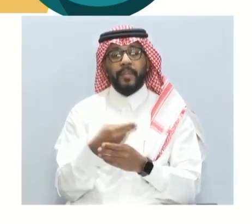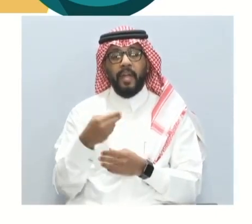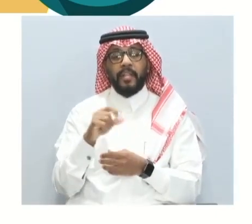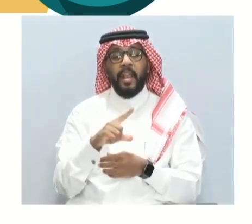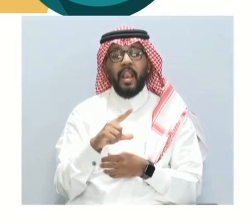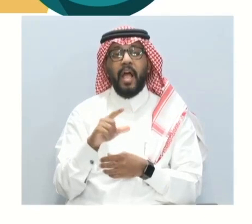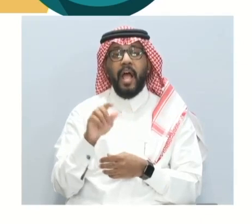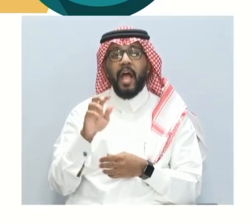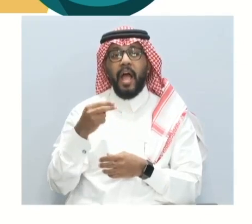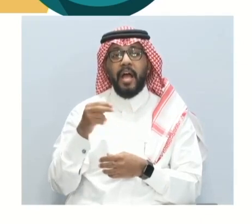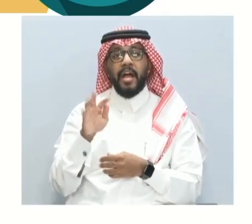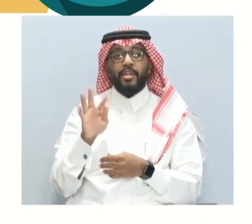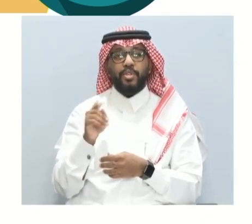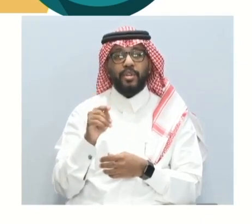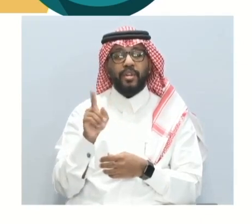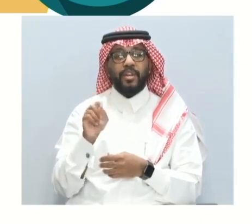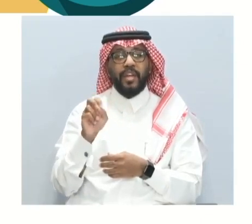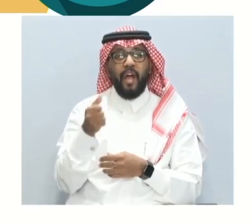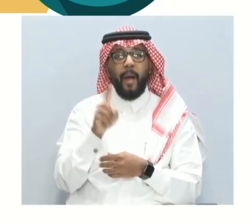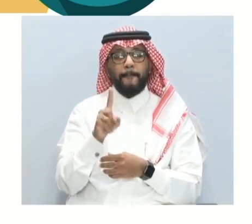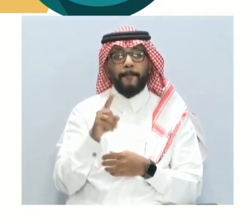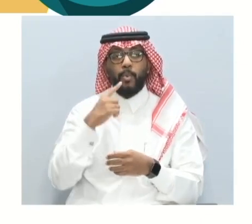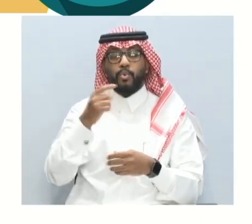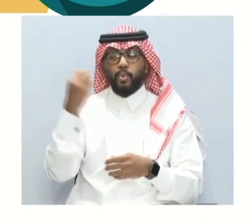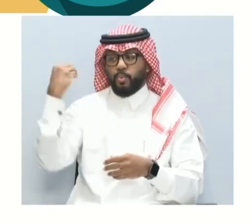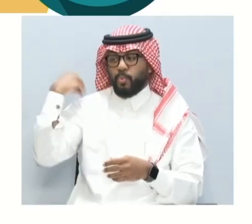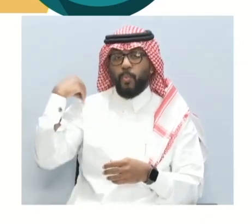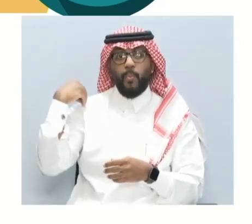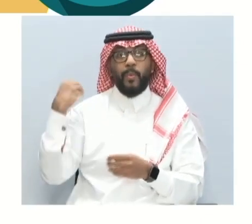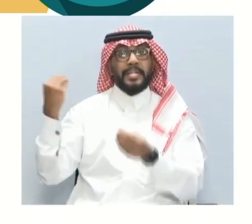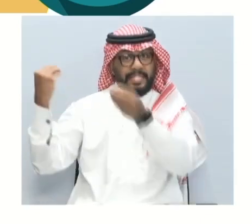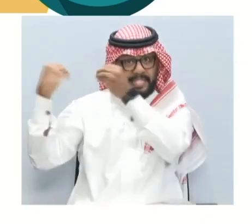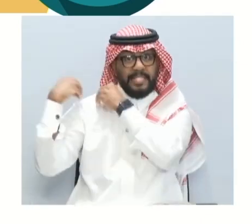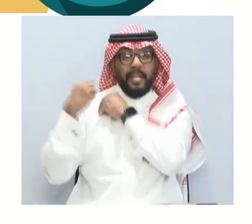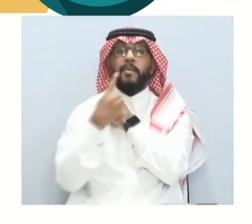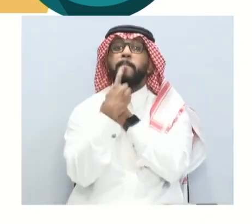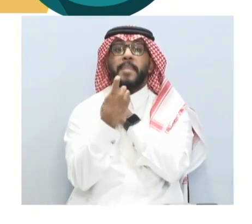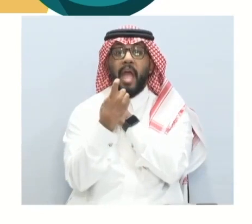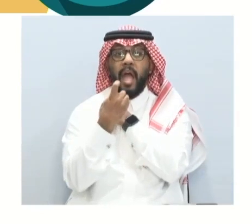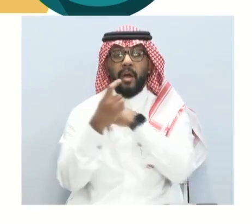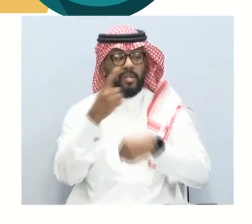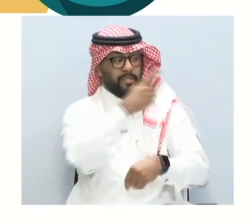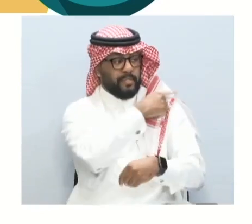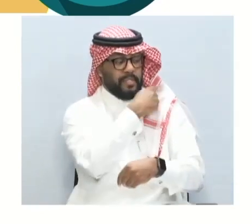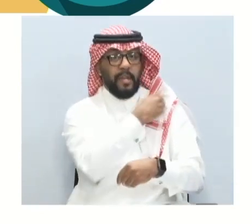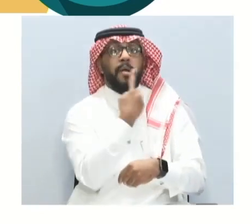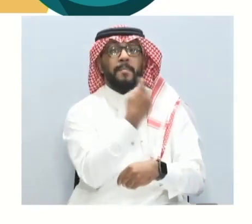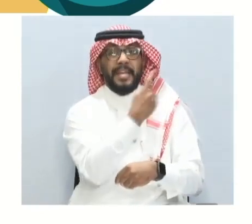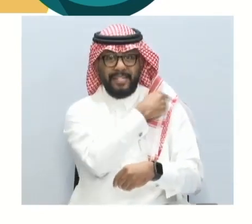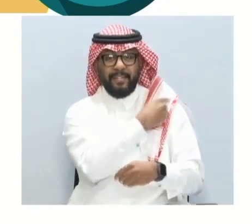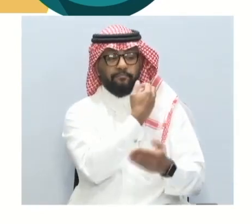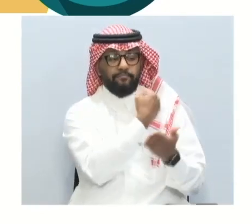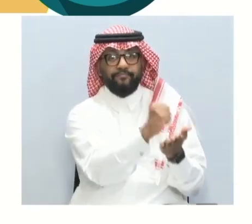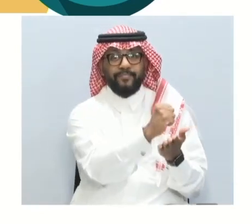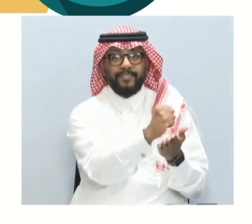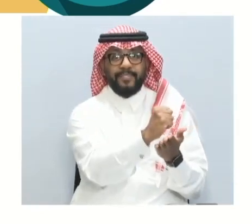اثنين وكتب له 100 حسنه اثنين ثلاثه ومحي عنه 100 سيئه اربعه